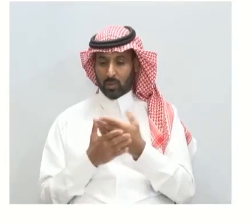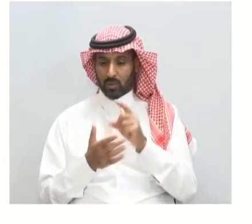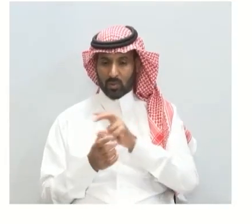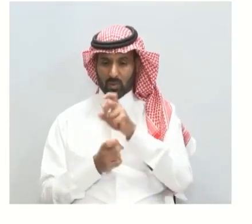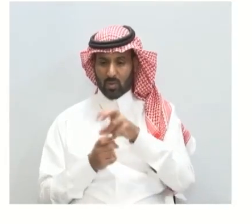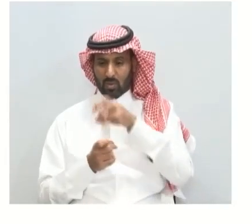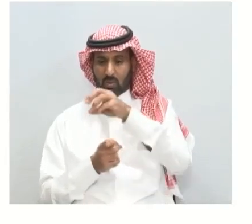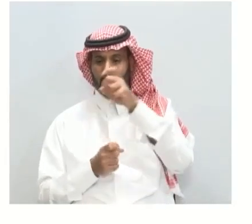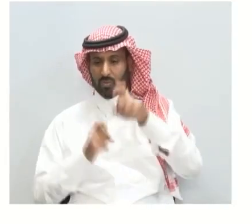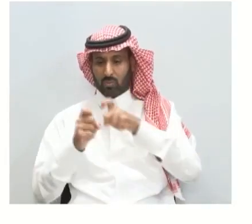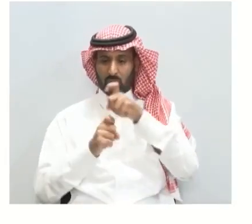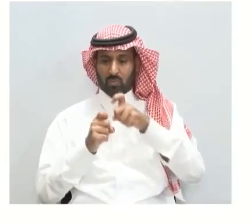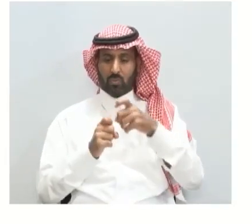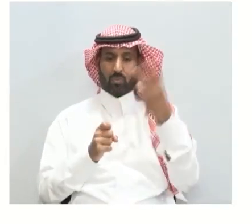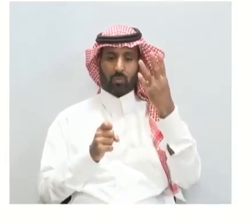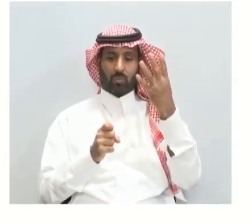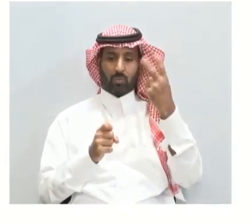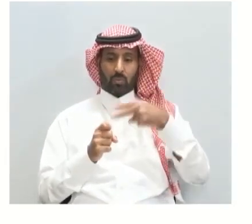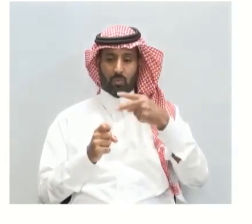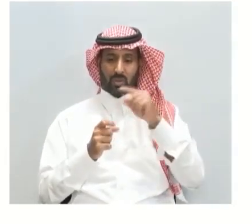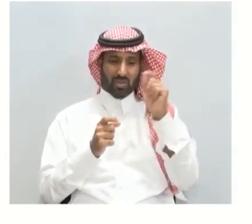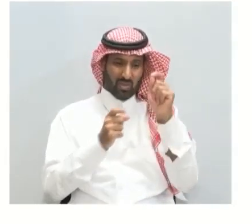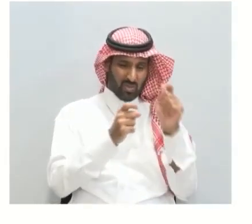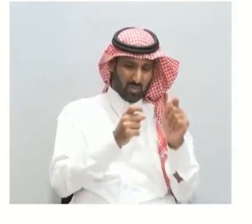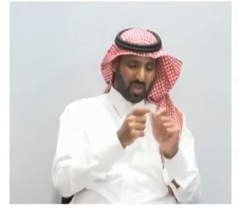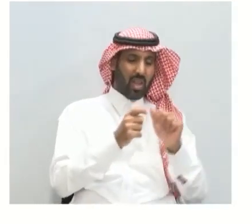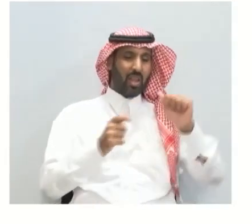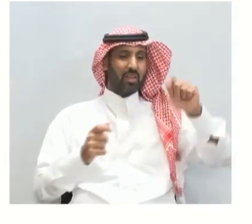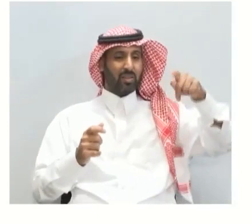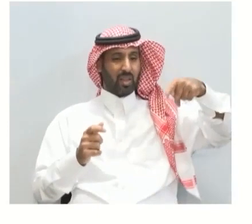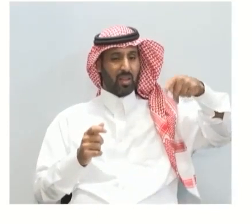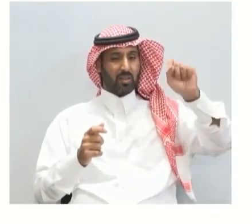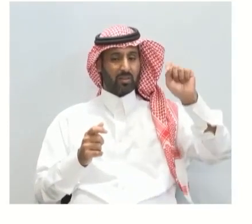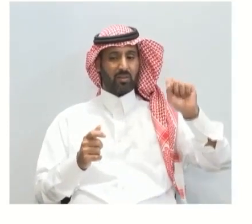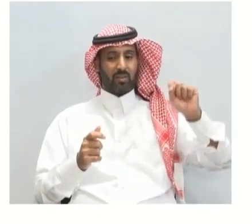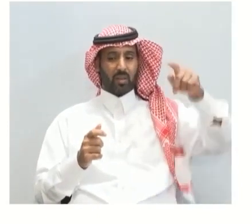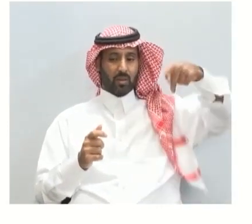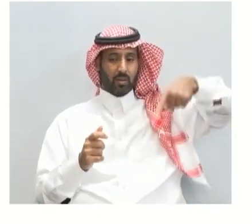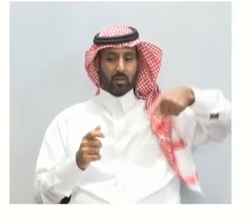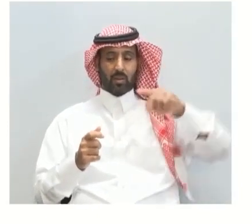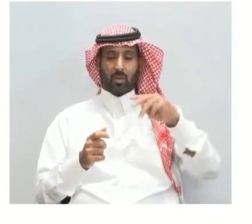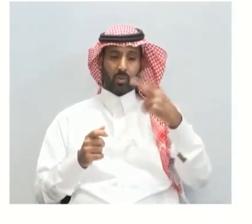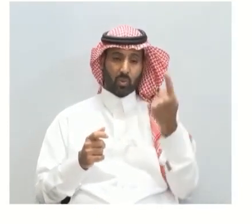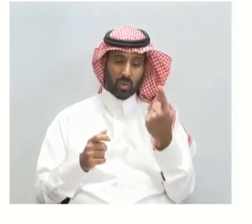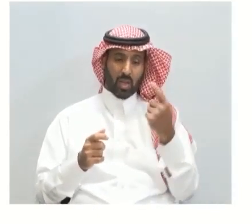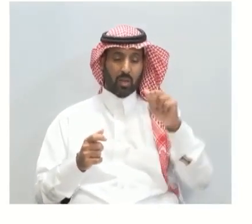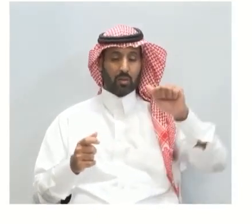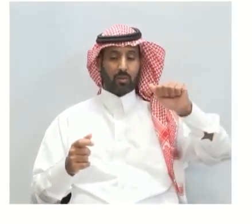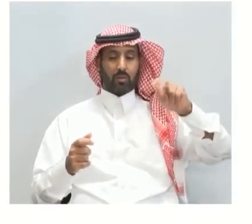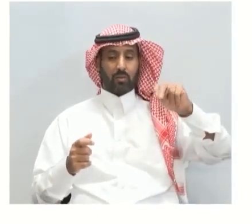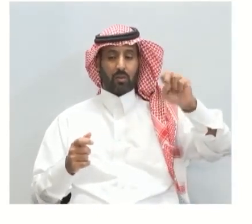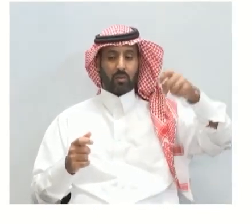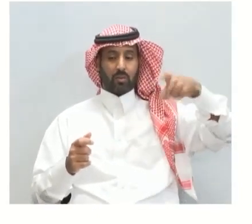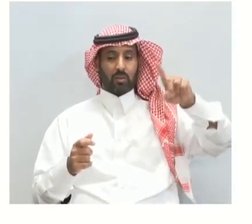الالكترونات 24 جزيء من الاي تي بي ومثل ما ذكرنا في السابق كل جزيء ناد اتش يعطي ثلاث جزيئات اي تي بي